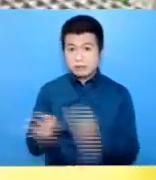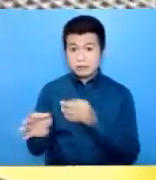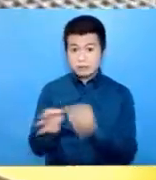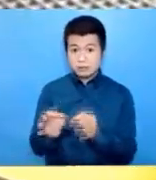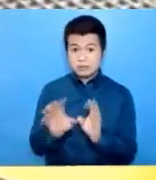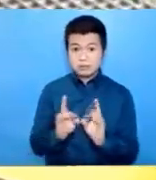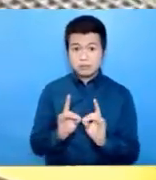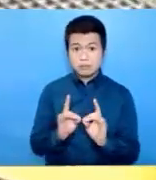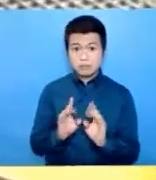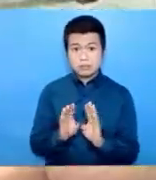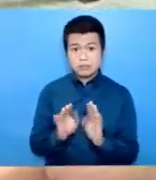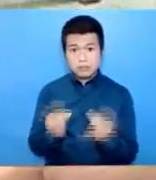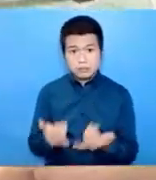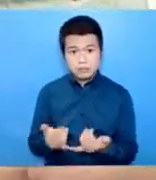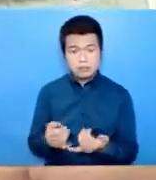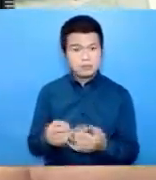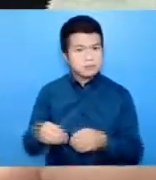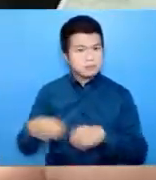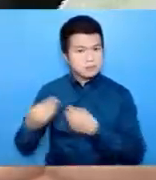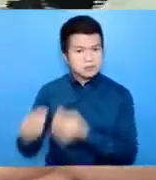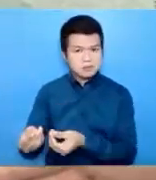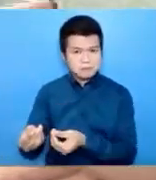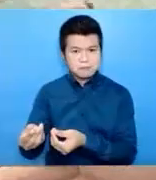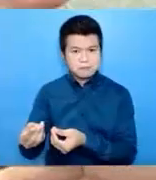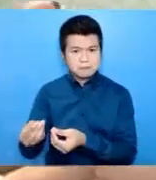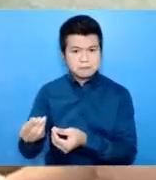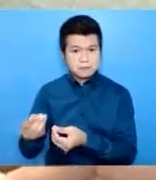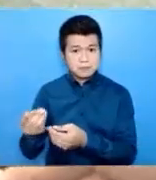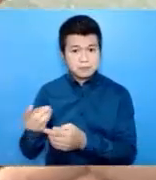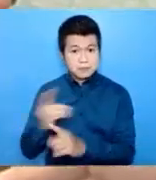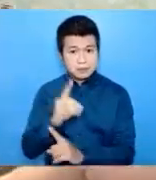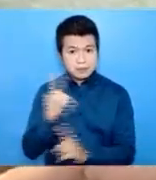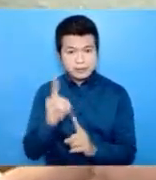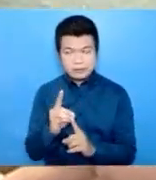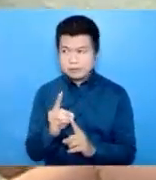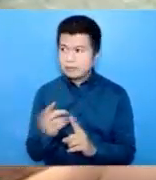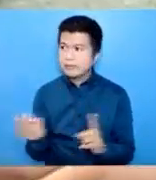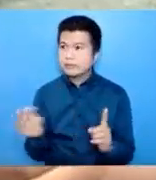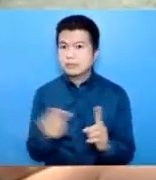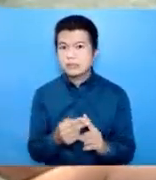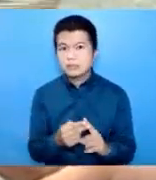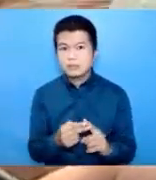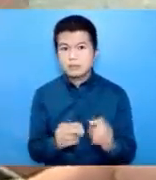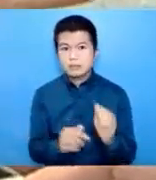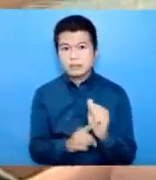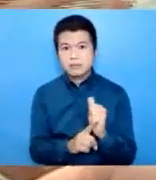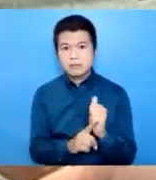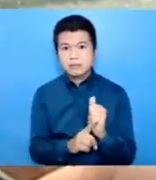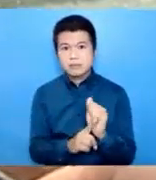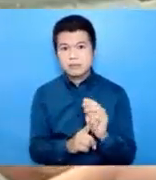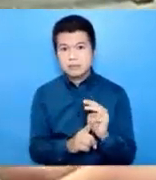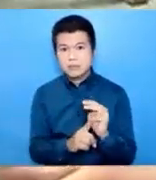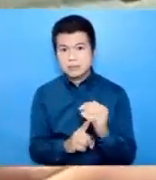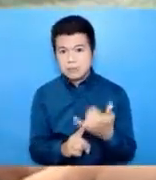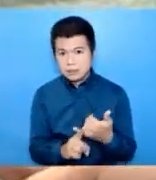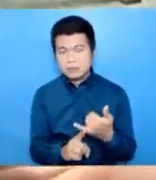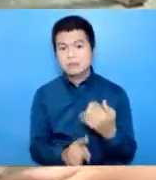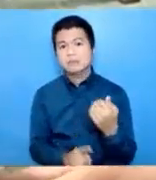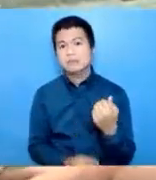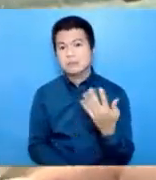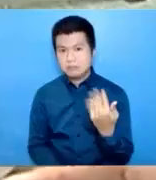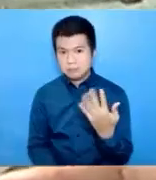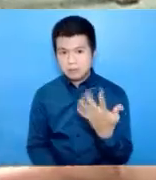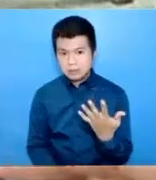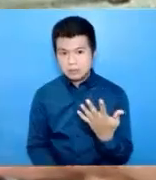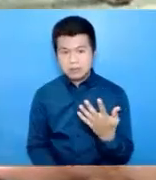ng date na hanggang May 15 that month na lahat po